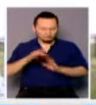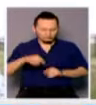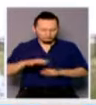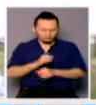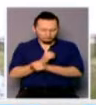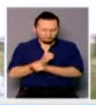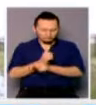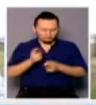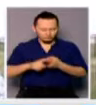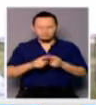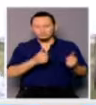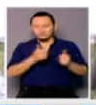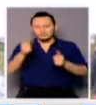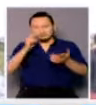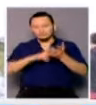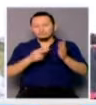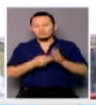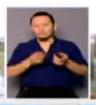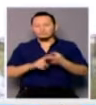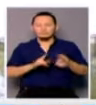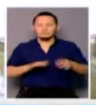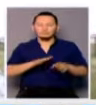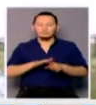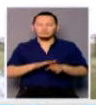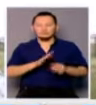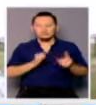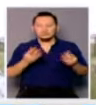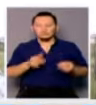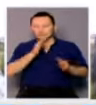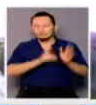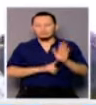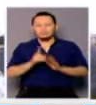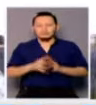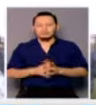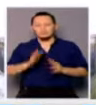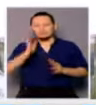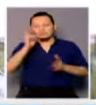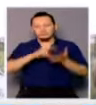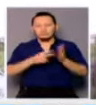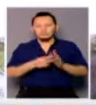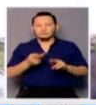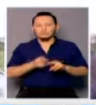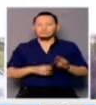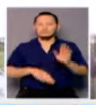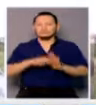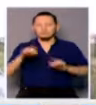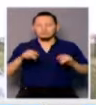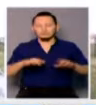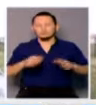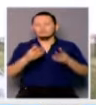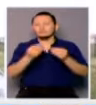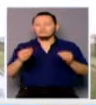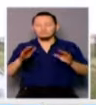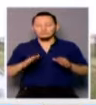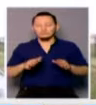демалуына жағдай болсын деген жұмыстар жүргізіліп жатыр қазіргі таңда. Болашақта осы жер көркейіп, мына Көктем